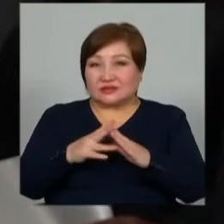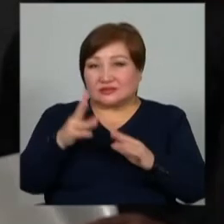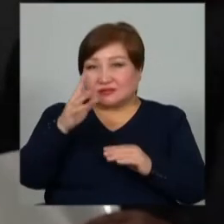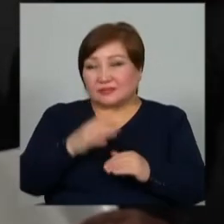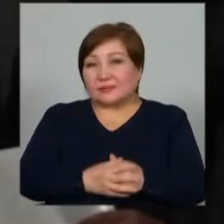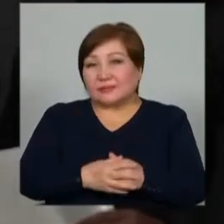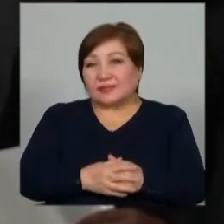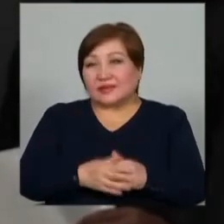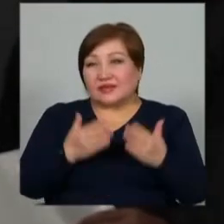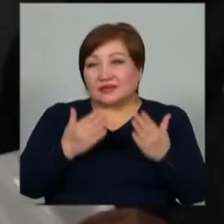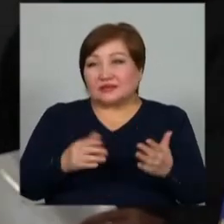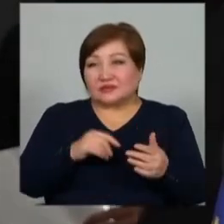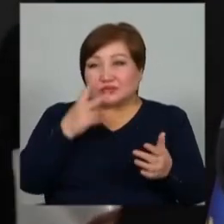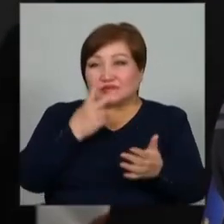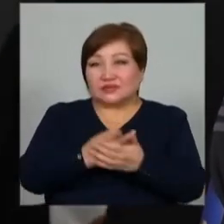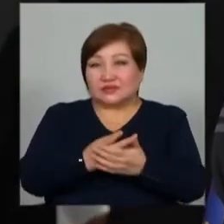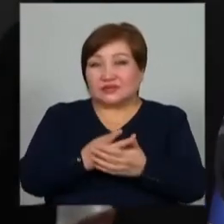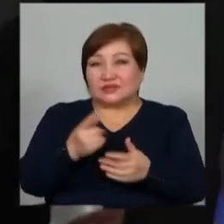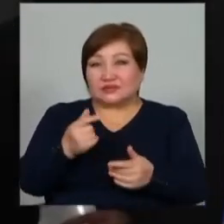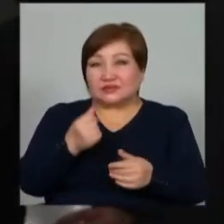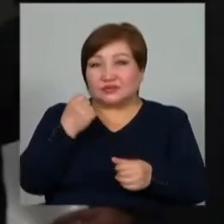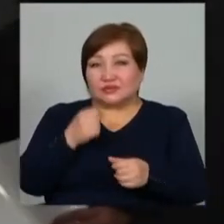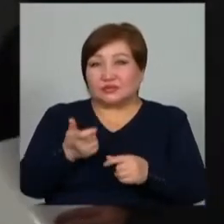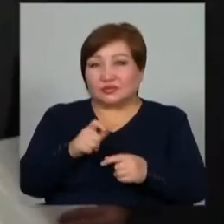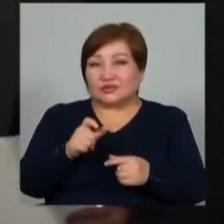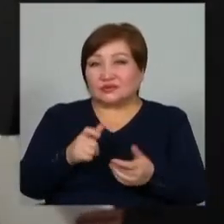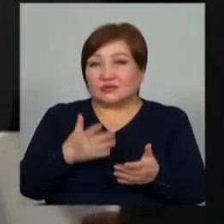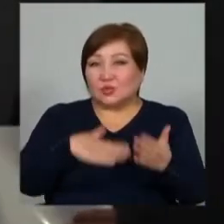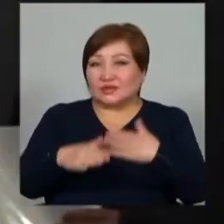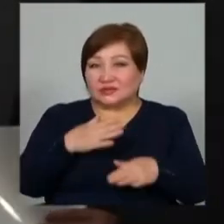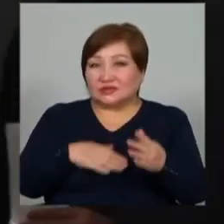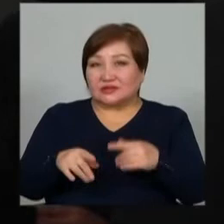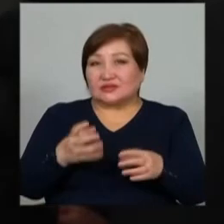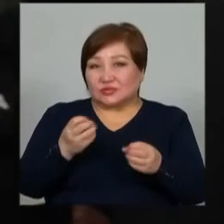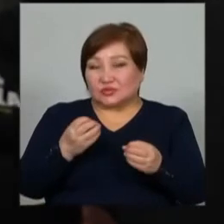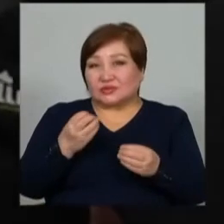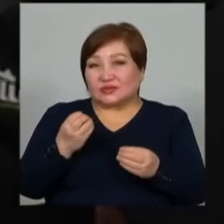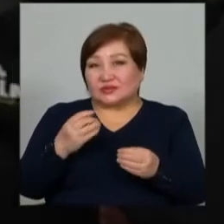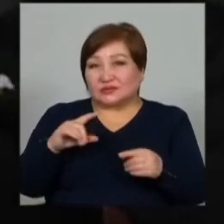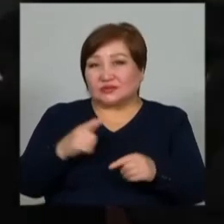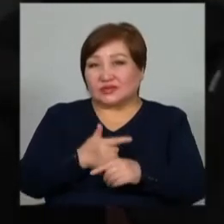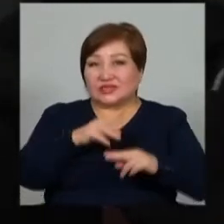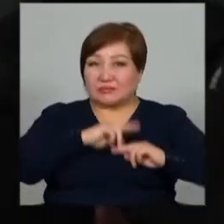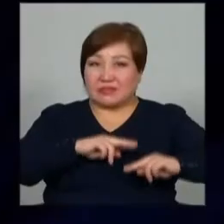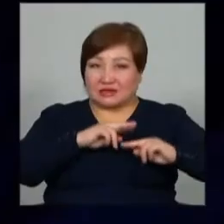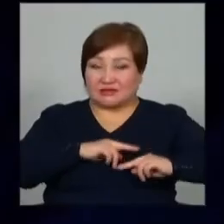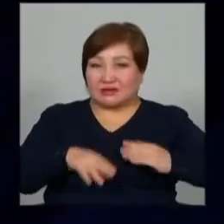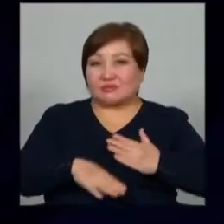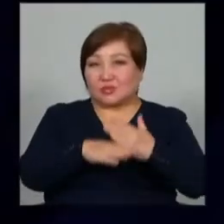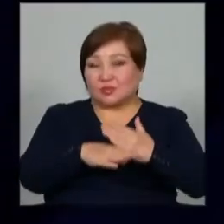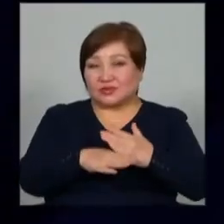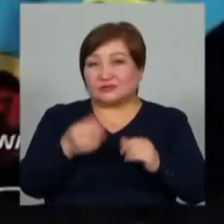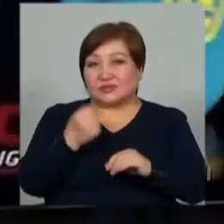отырмыз. Енді өзімді көрсеттім, Құдайға шүкір, жеңіске жеткенімді өте қуаныштымын. Бұл таза еңбектің арқасы деп ойлаймын. Айта